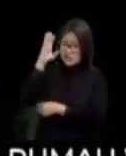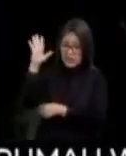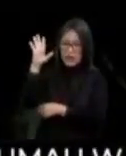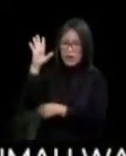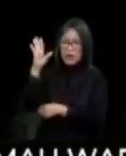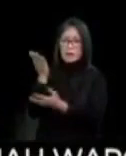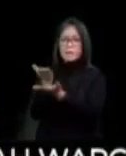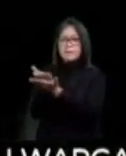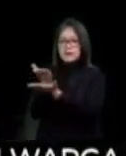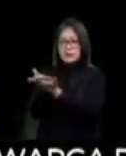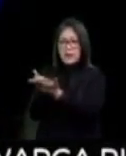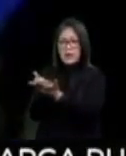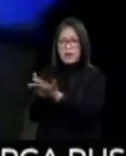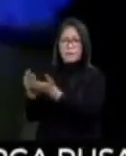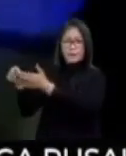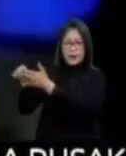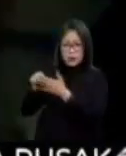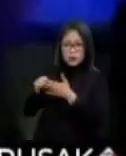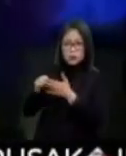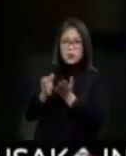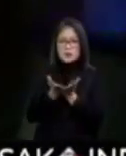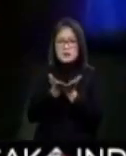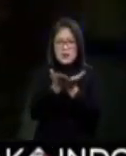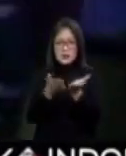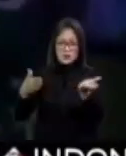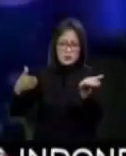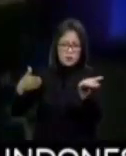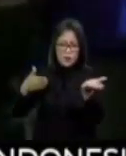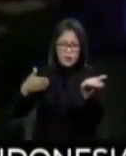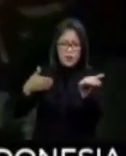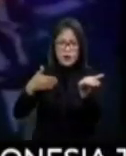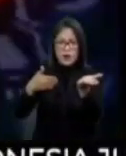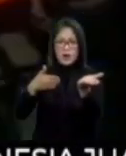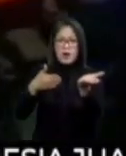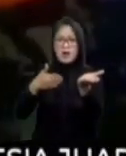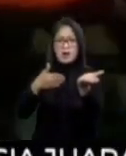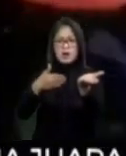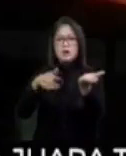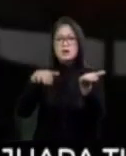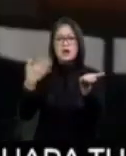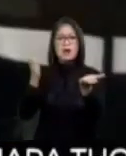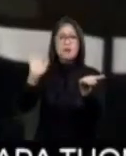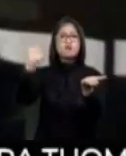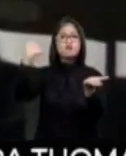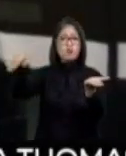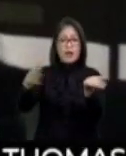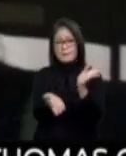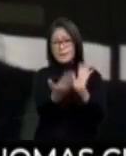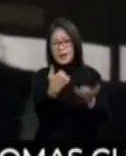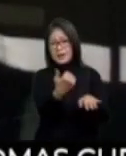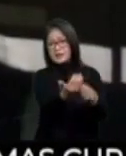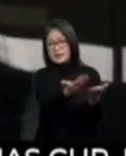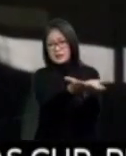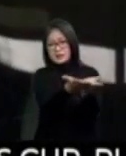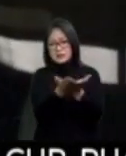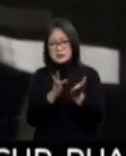mengantar menggunakan dua perahu. Sore hari ketika hendak kembali, eceng gondok yang tertiup angin menutup jalur mereka. Dari jam 3:30 sampai